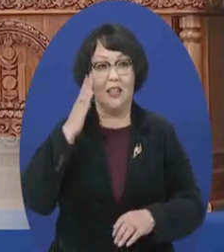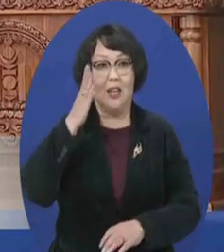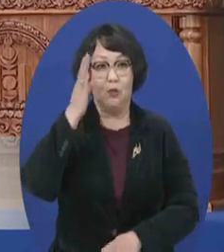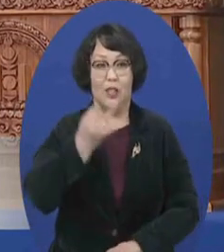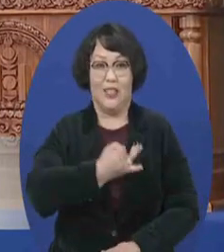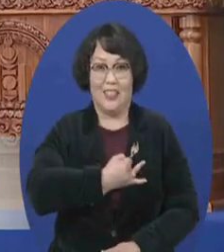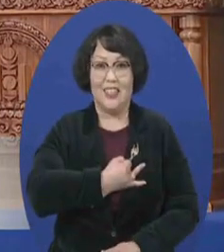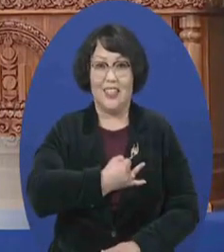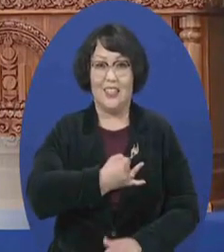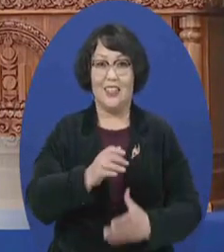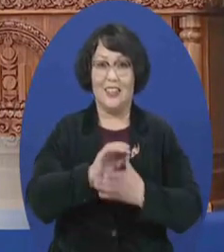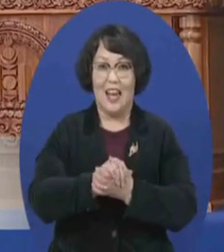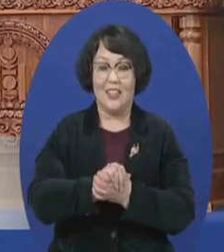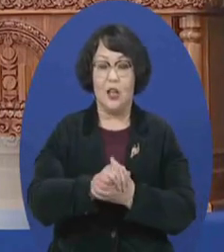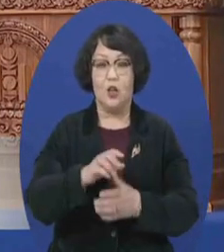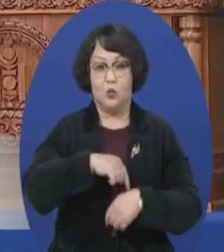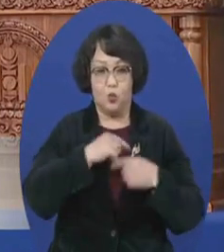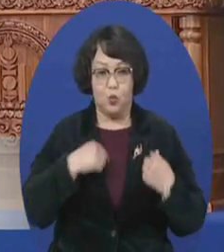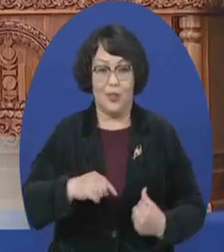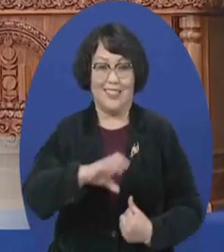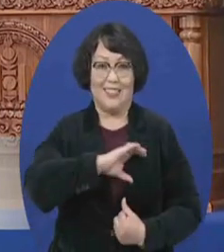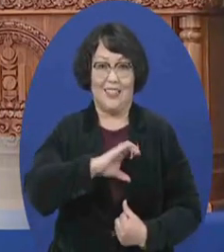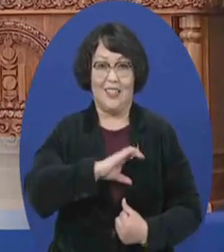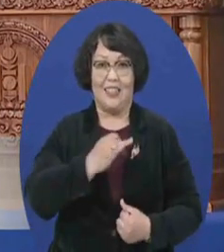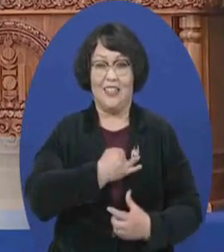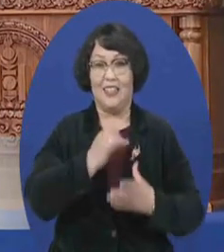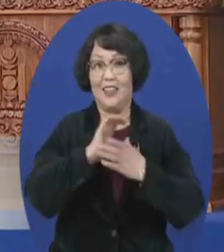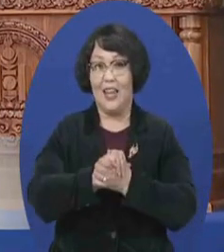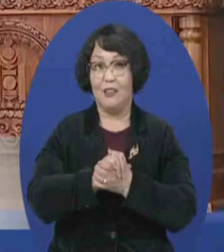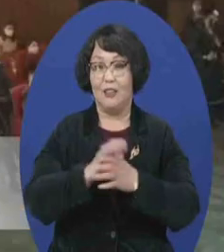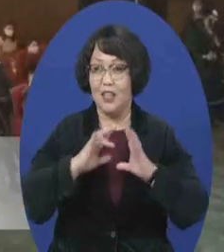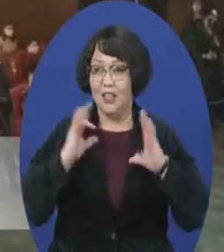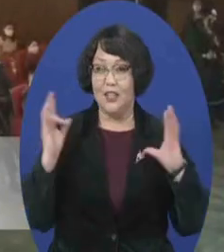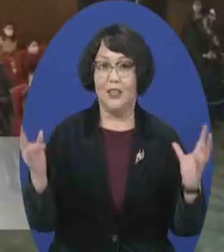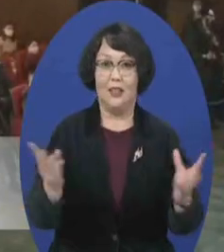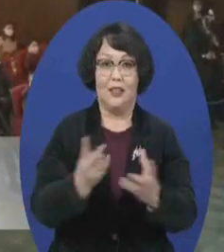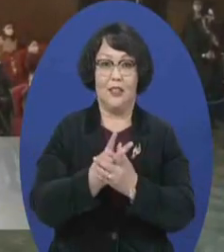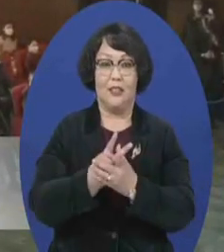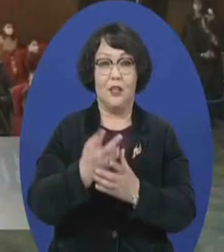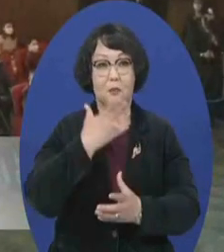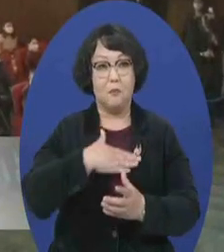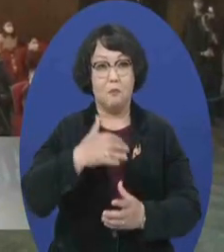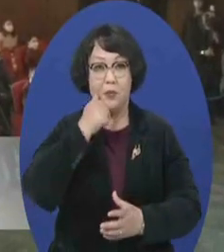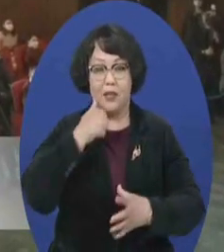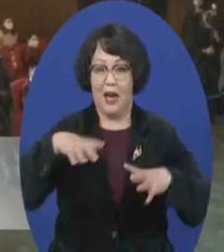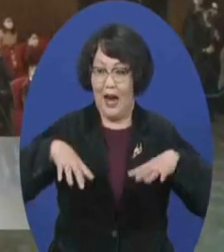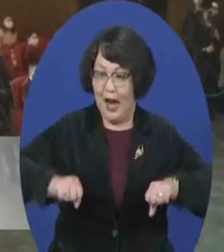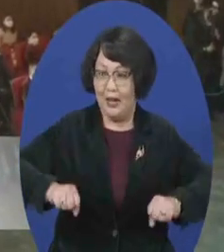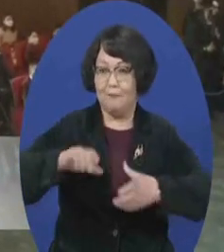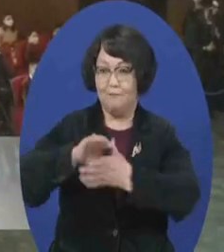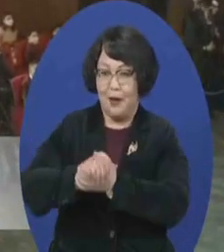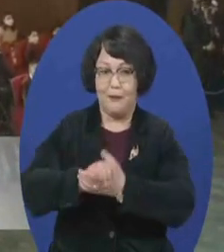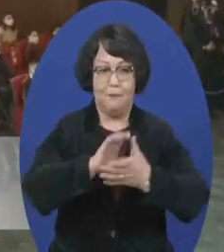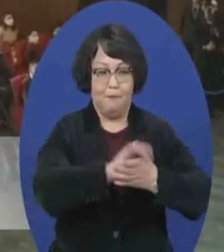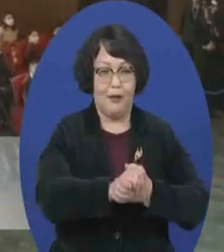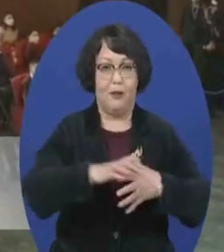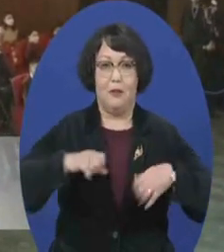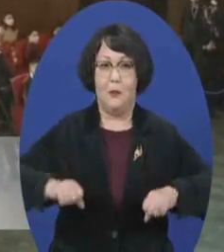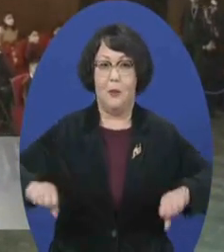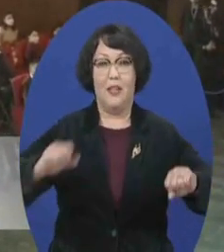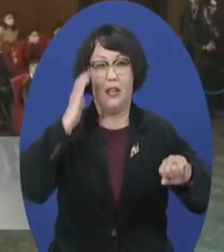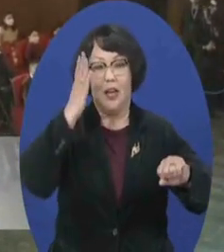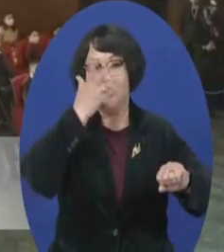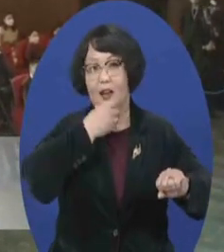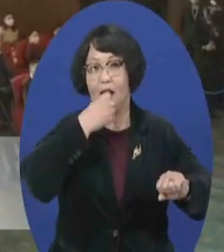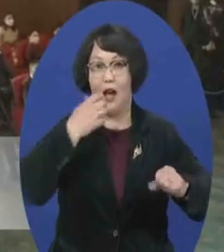ирээдүйдээ итгэлтэй байж, зүрх сэтгэл, итгэл найдвараараа нэгдэн нийлж, бие биенийхээ гараас чанга атган гэрэл